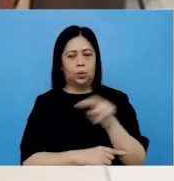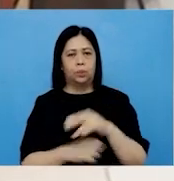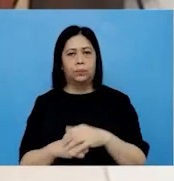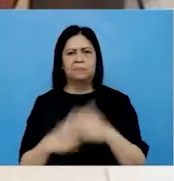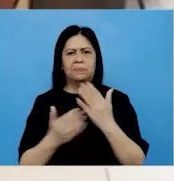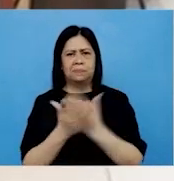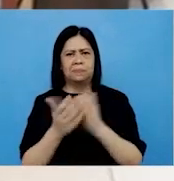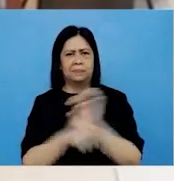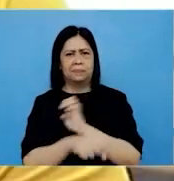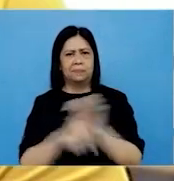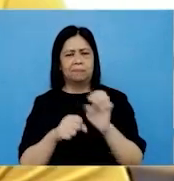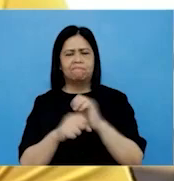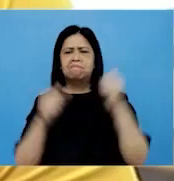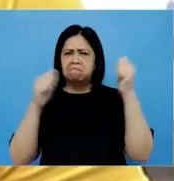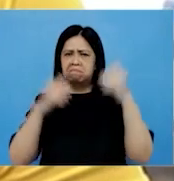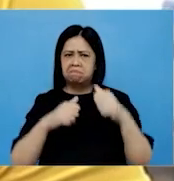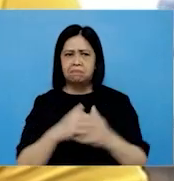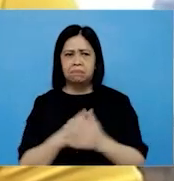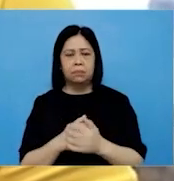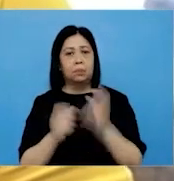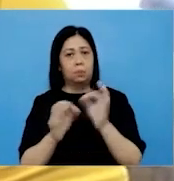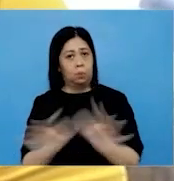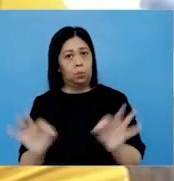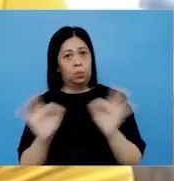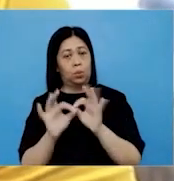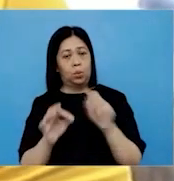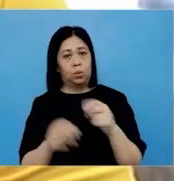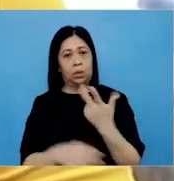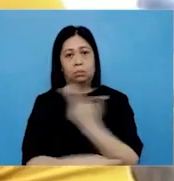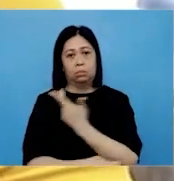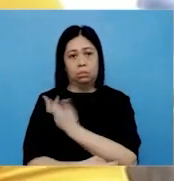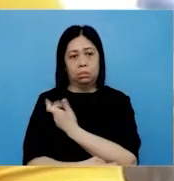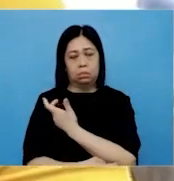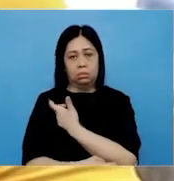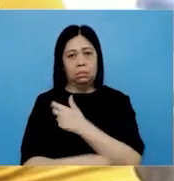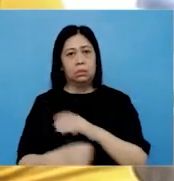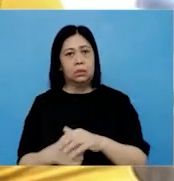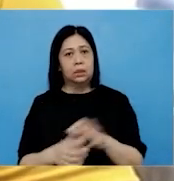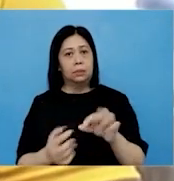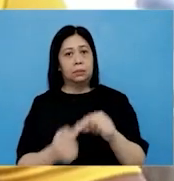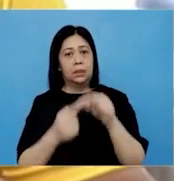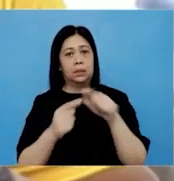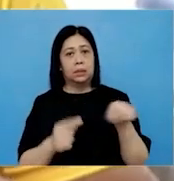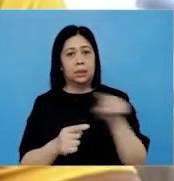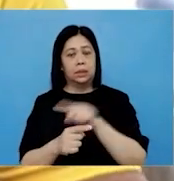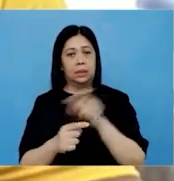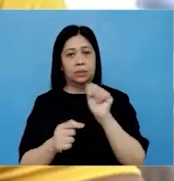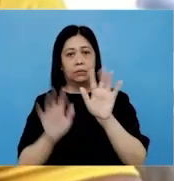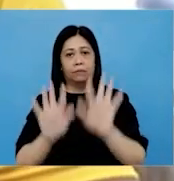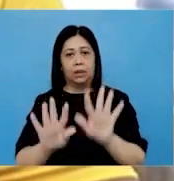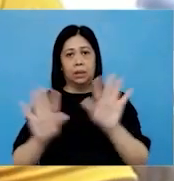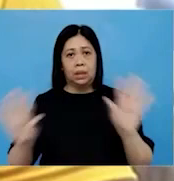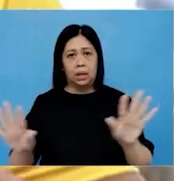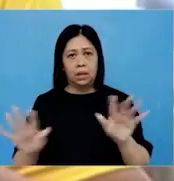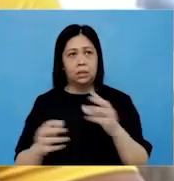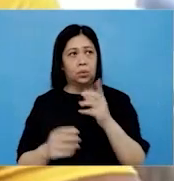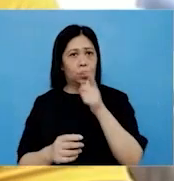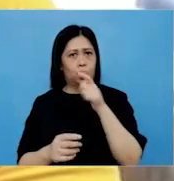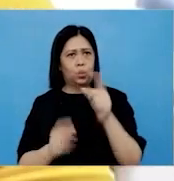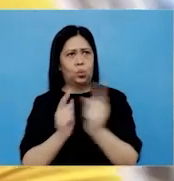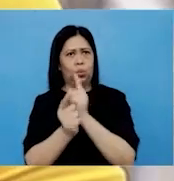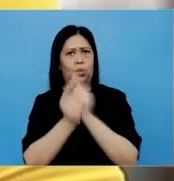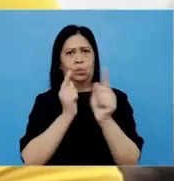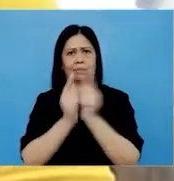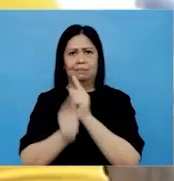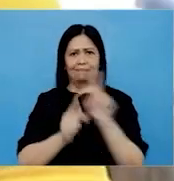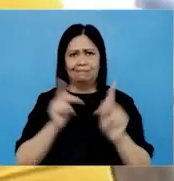empleyadong sumang-ayon. Pinaka-importante gid kanang bakuna. Importante raw kasi ang bakuna lalo na sa kanilang mga nasa frontline at kung sino-sino ang nakakahalubilo. Kinsa